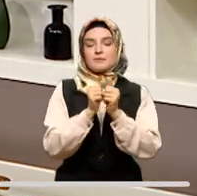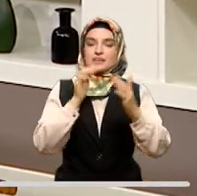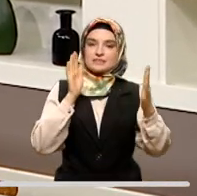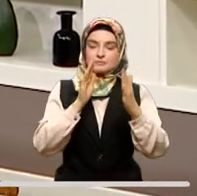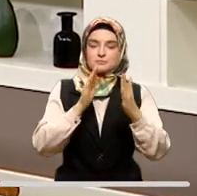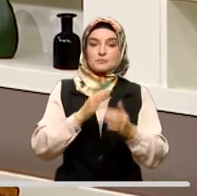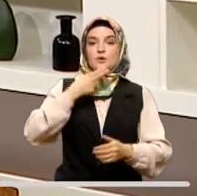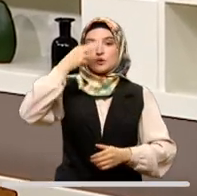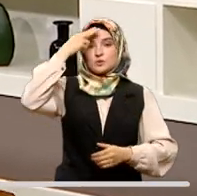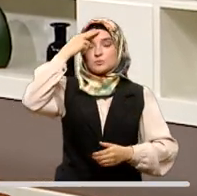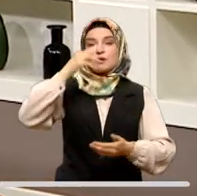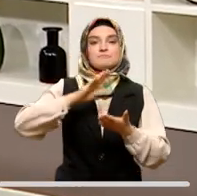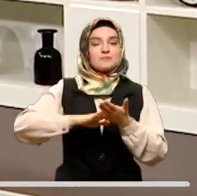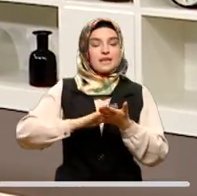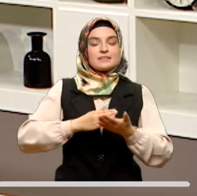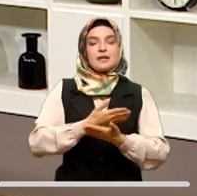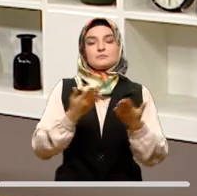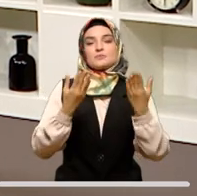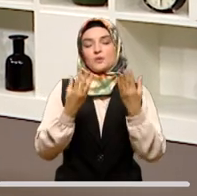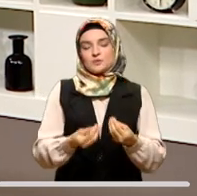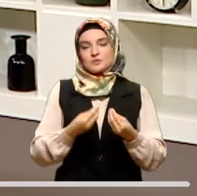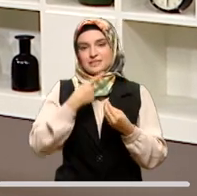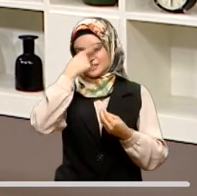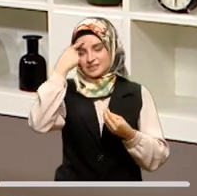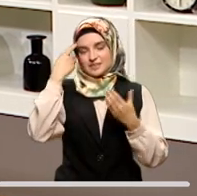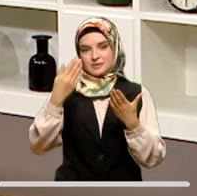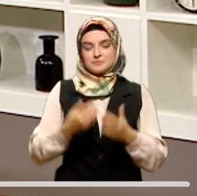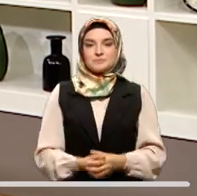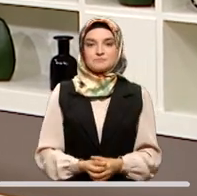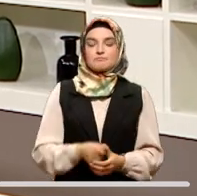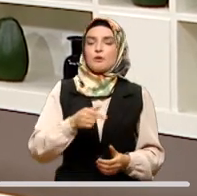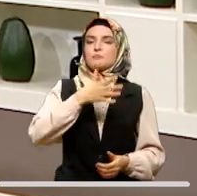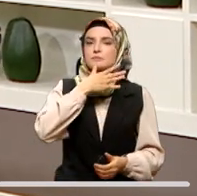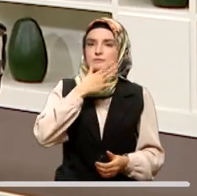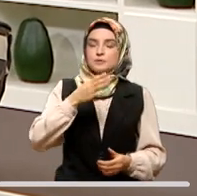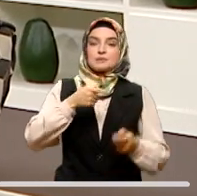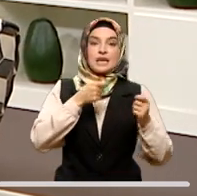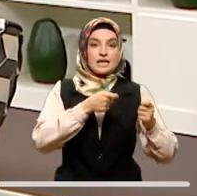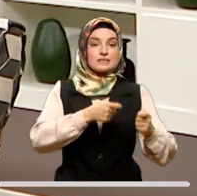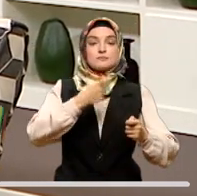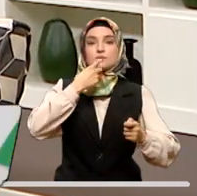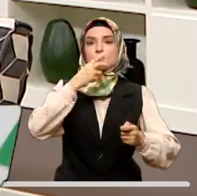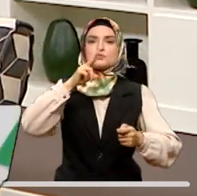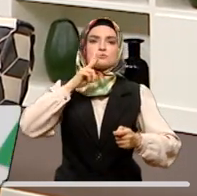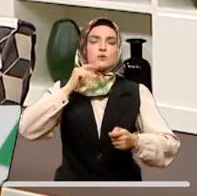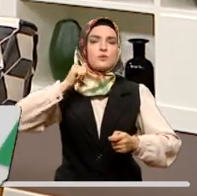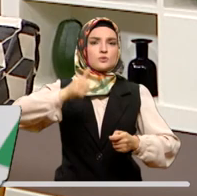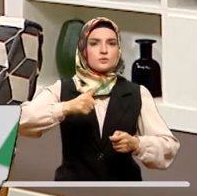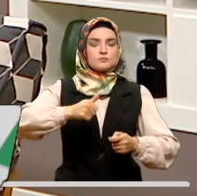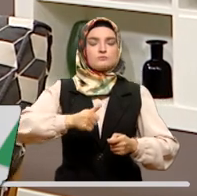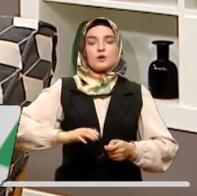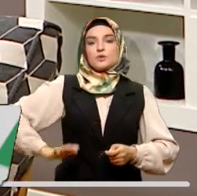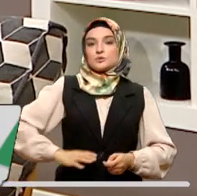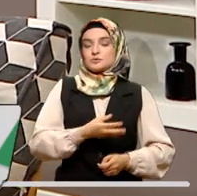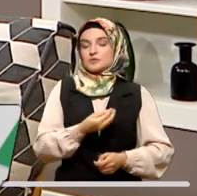bereketi hepimizin üzerine olsun diyerek başlayalım inşallah. Bugün malumunuz bir eğitim öğretim yılının son günü. Çocuklarımız karne alacak.